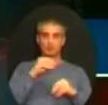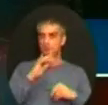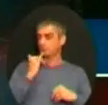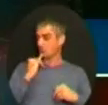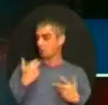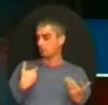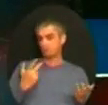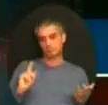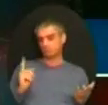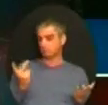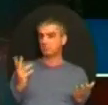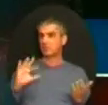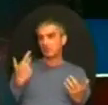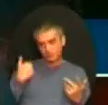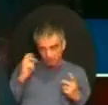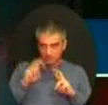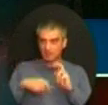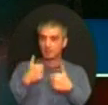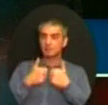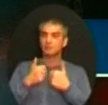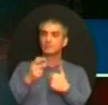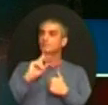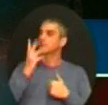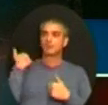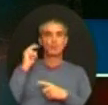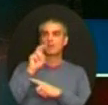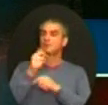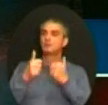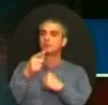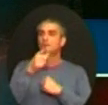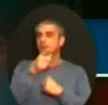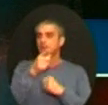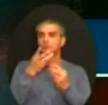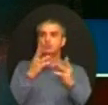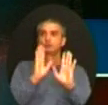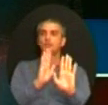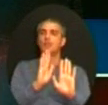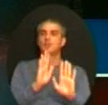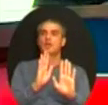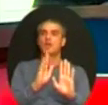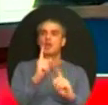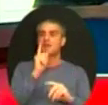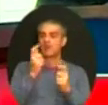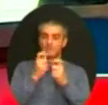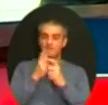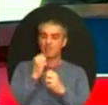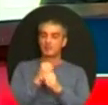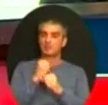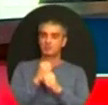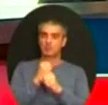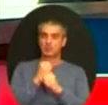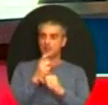אז אל תדברי. גם לא הייתי מתמודדת. אצלכם זאת השיטה.